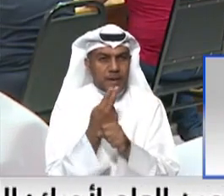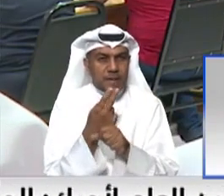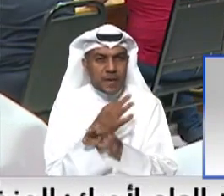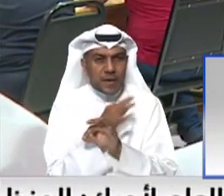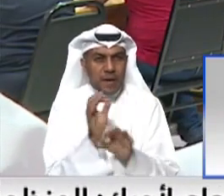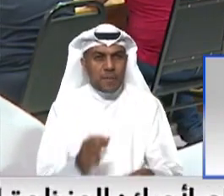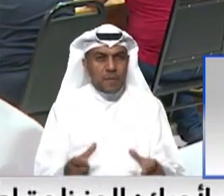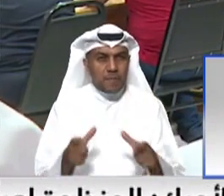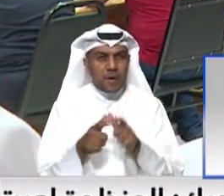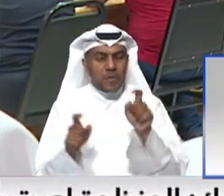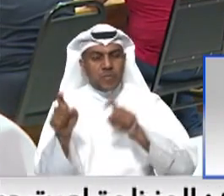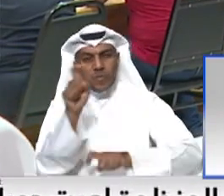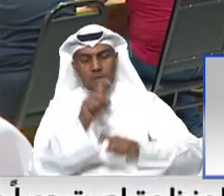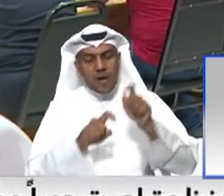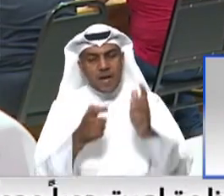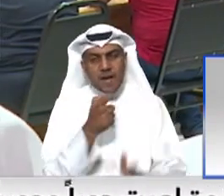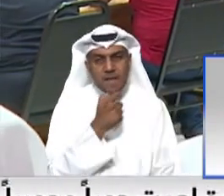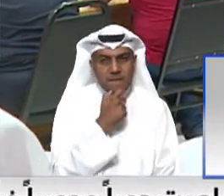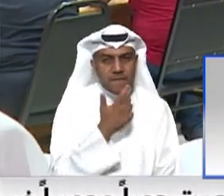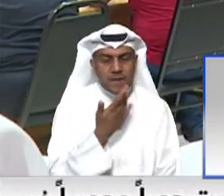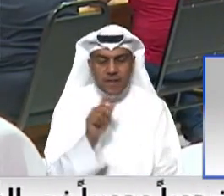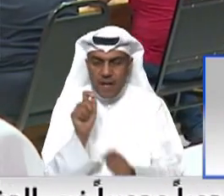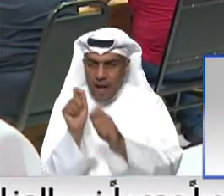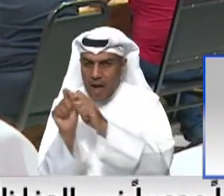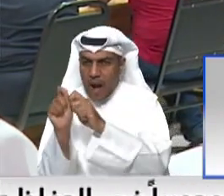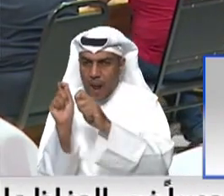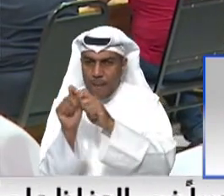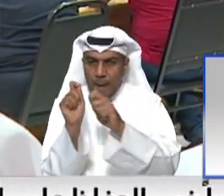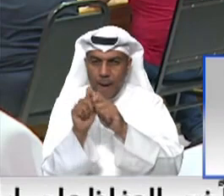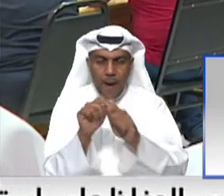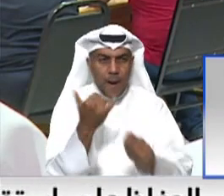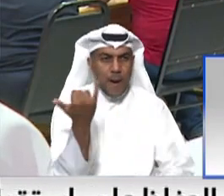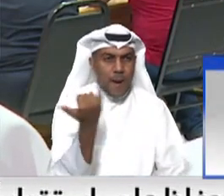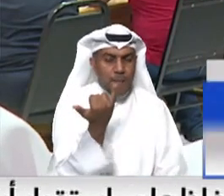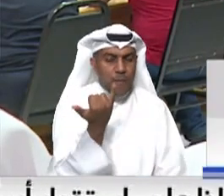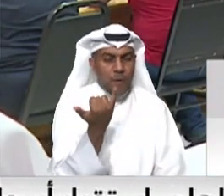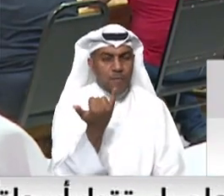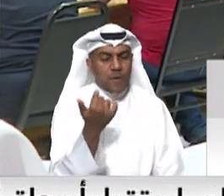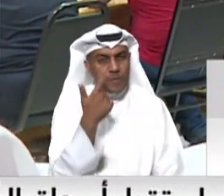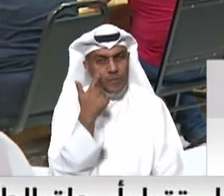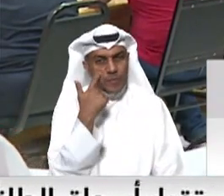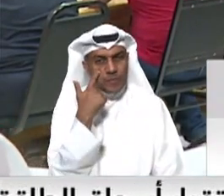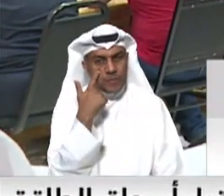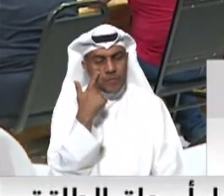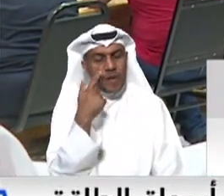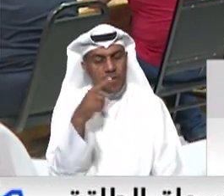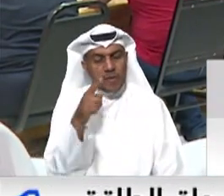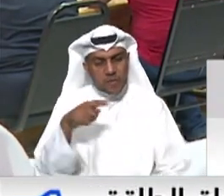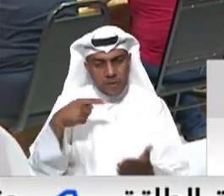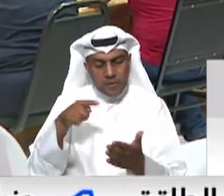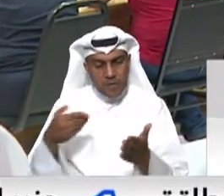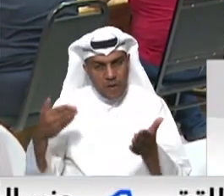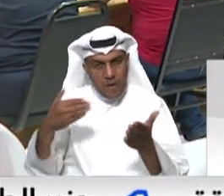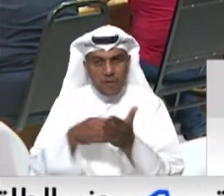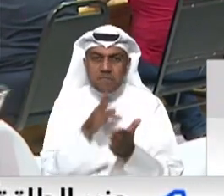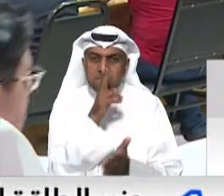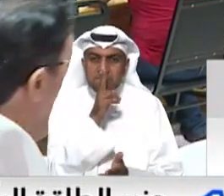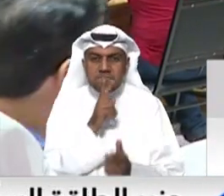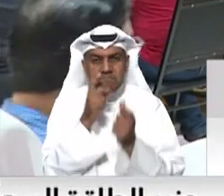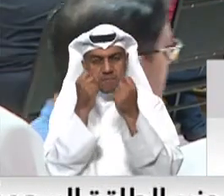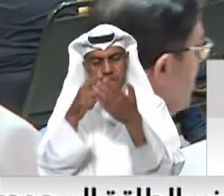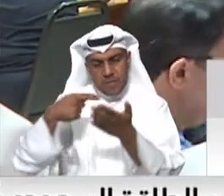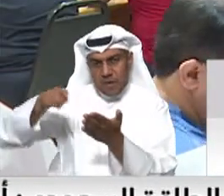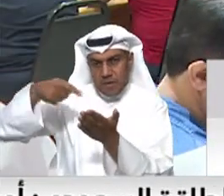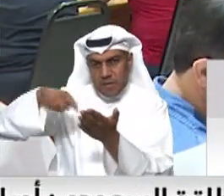على تقدير الدرجات واعطائهم التوصيات والتوجيهات التي تؤدي الى دقه التصحيح في النهايه ثم